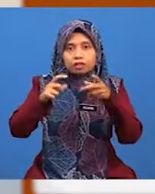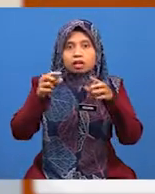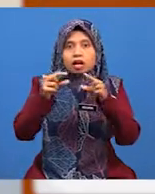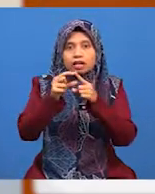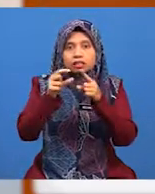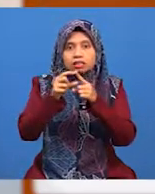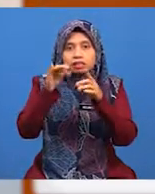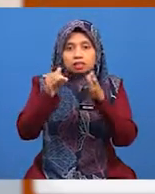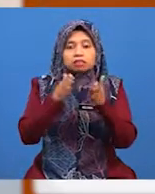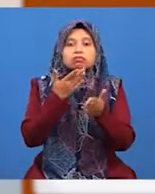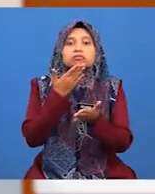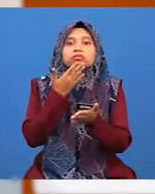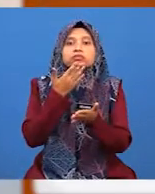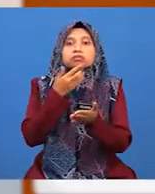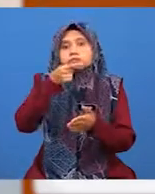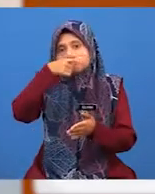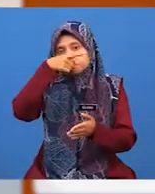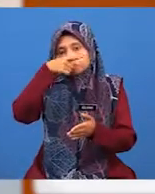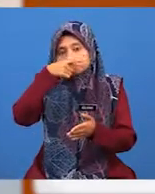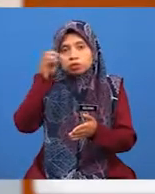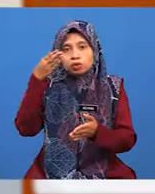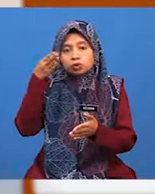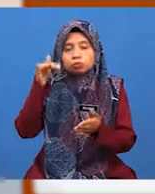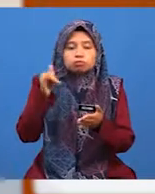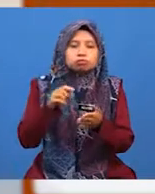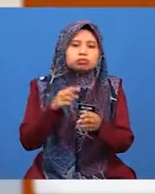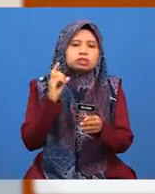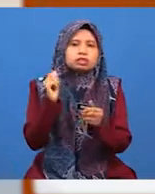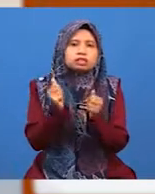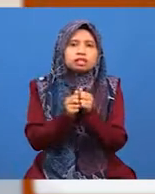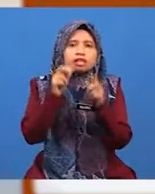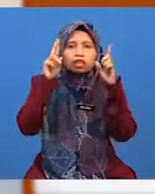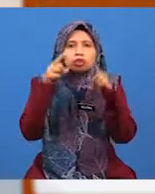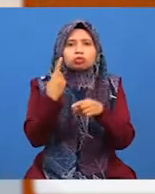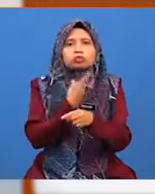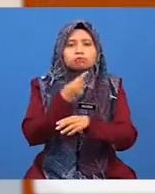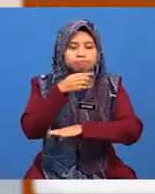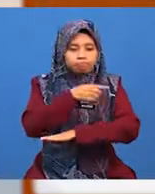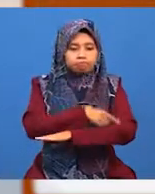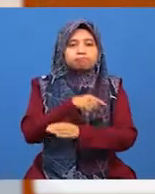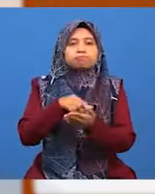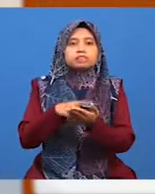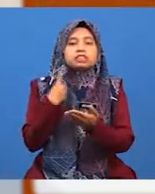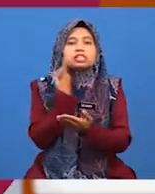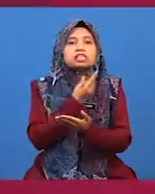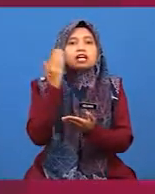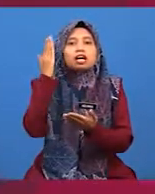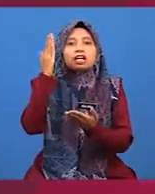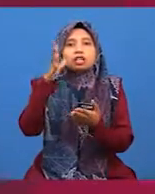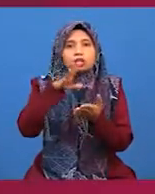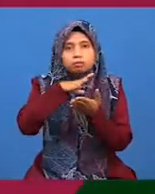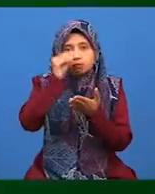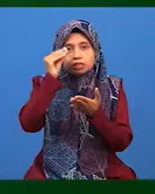yang berwarna biru tersebut dengan tajuk kita pada hari ini adalah kita akan mempelajari